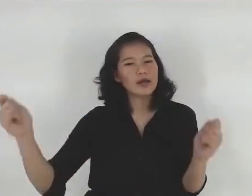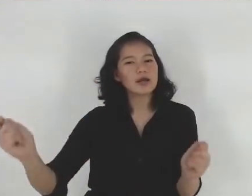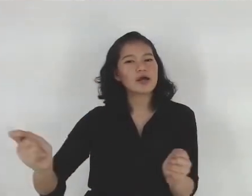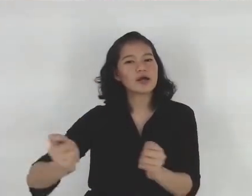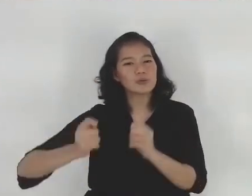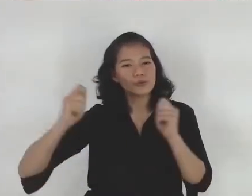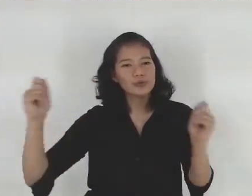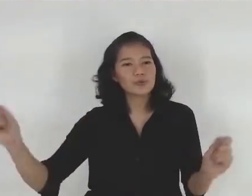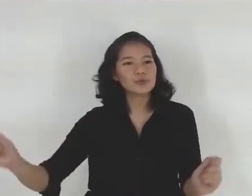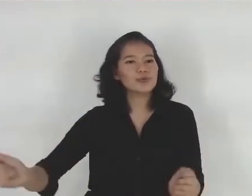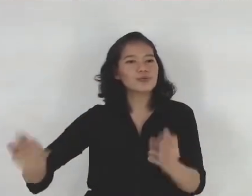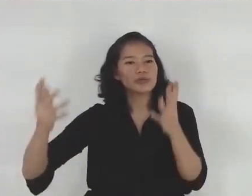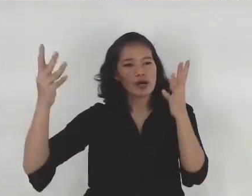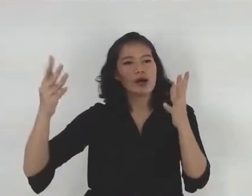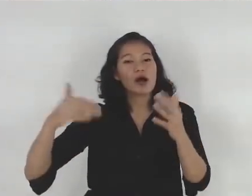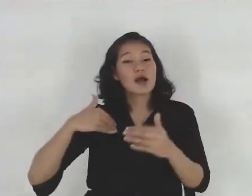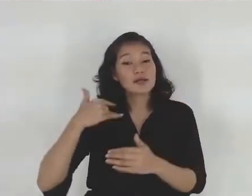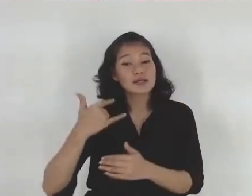hamil